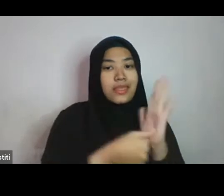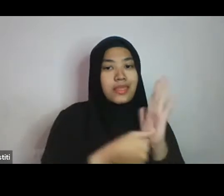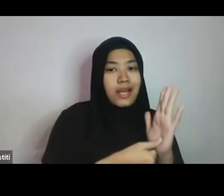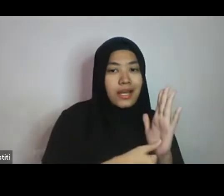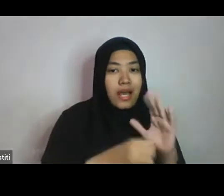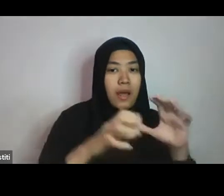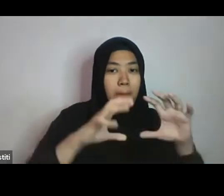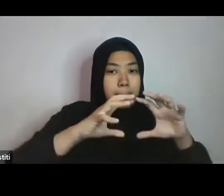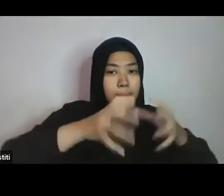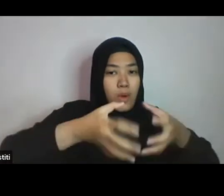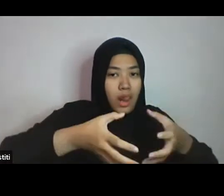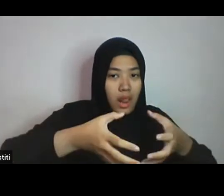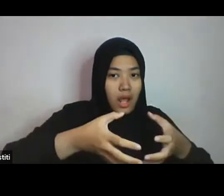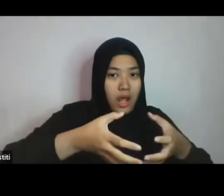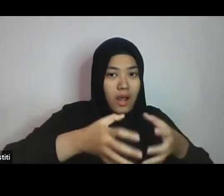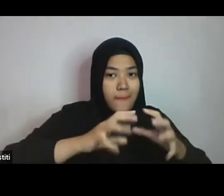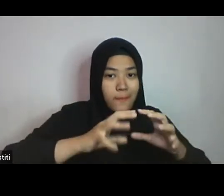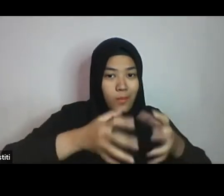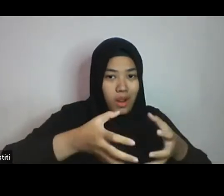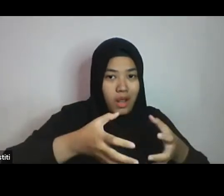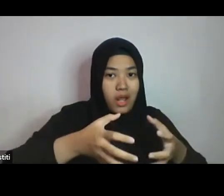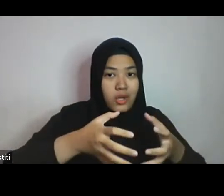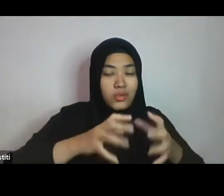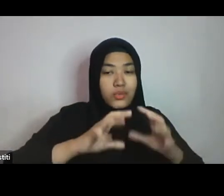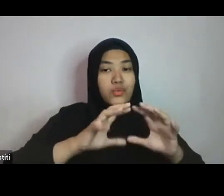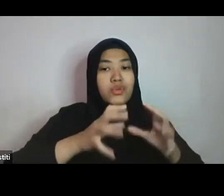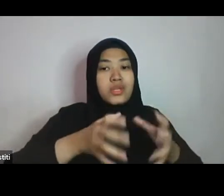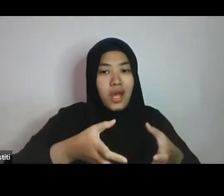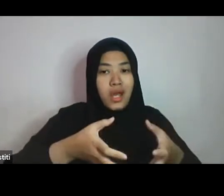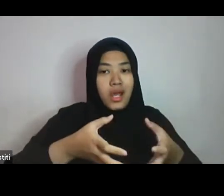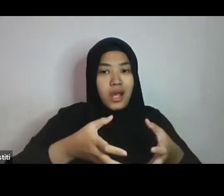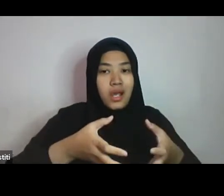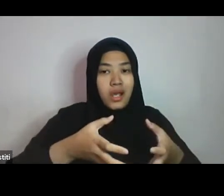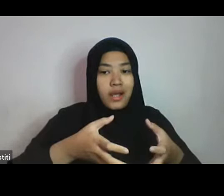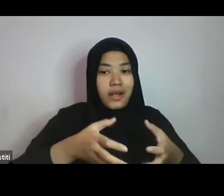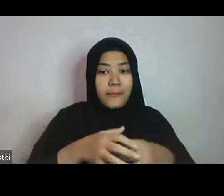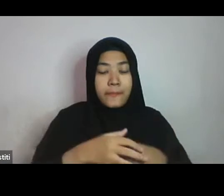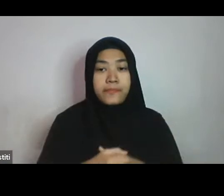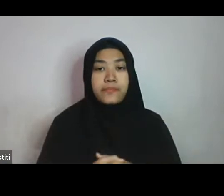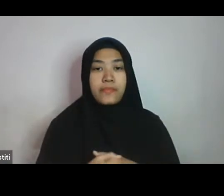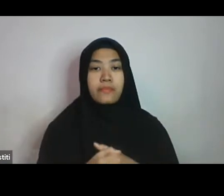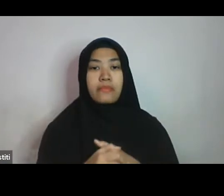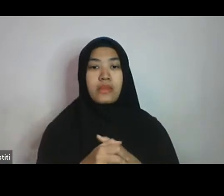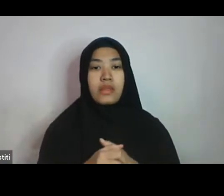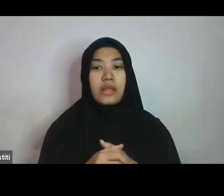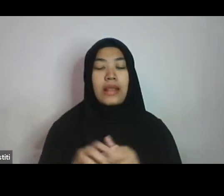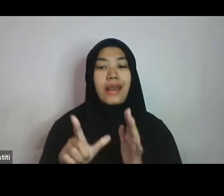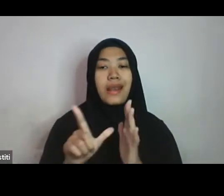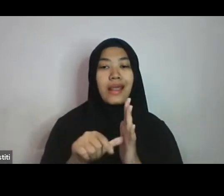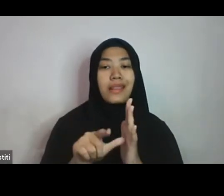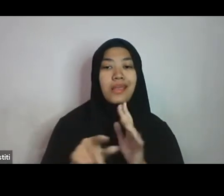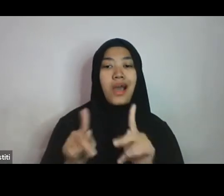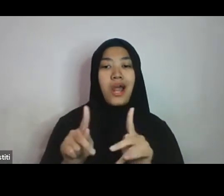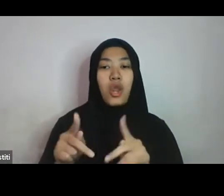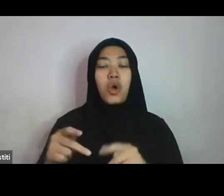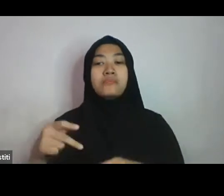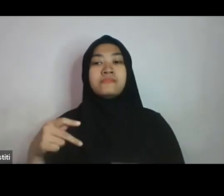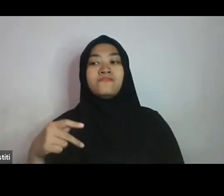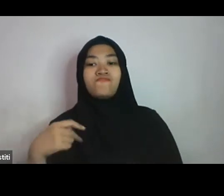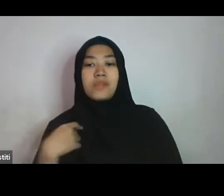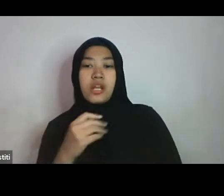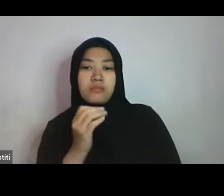ada tulisan interpretation. Tolong diklik nanti ketika ada pembicara dalam bahasa